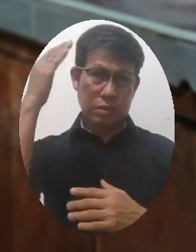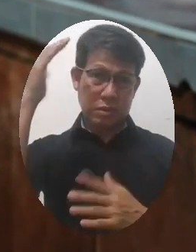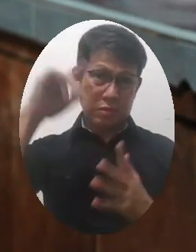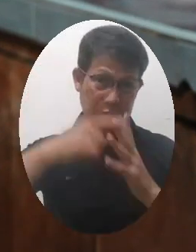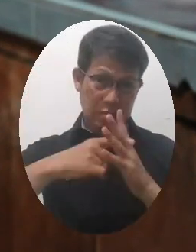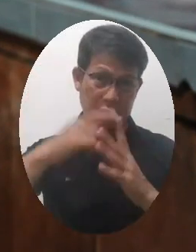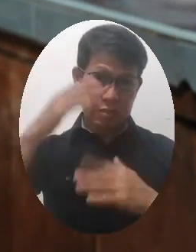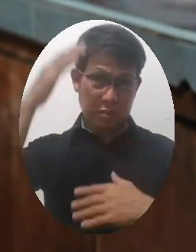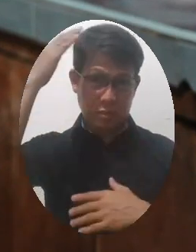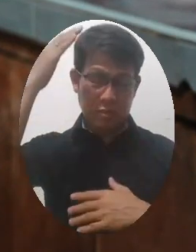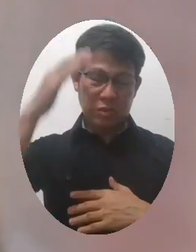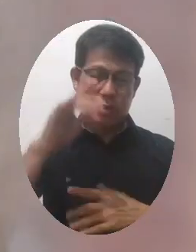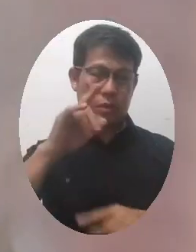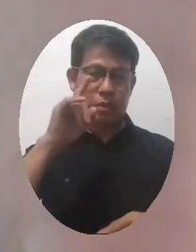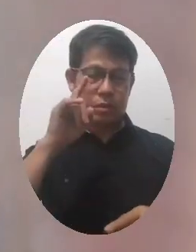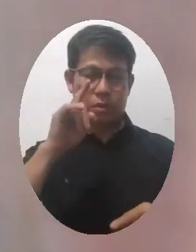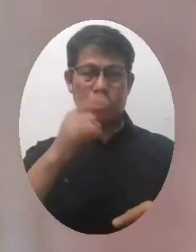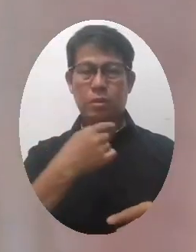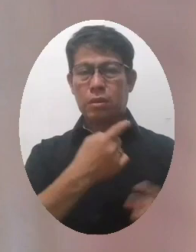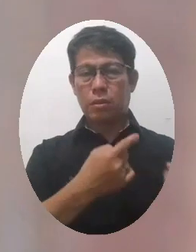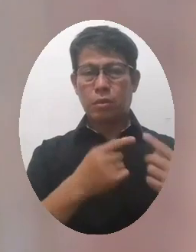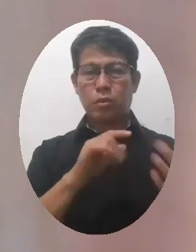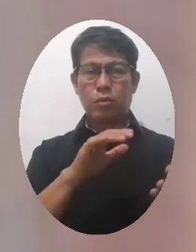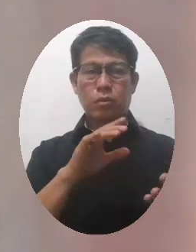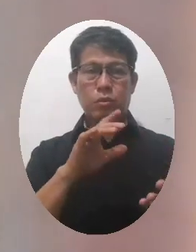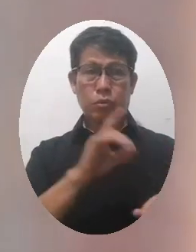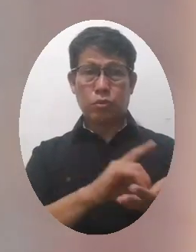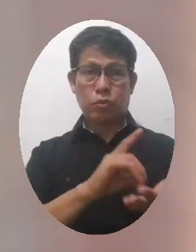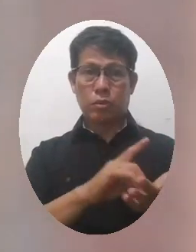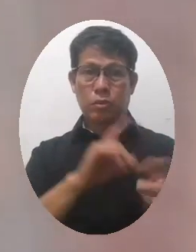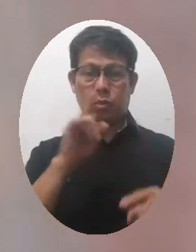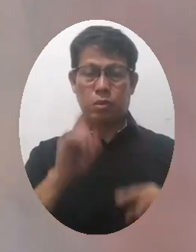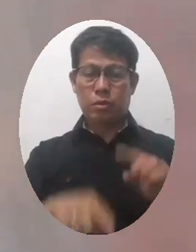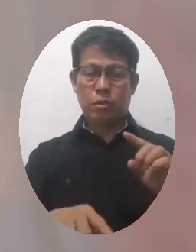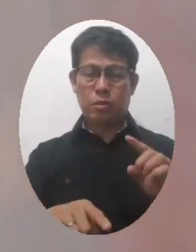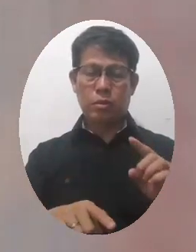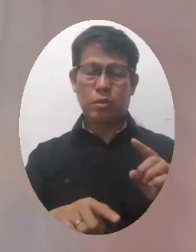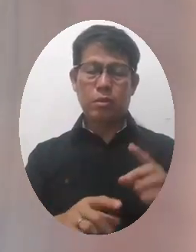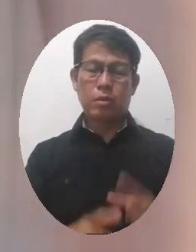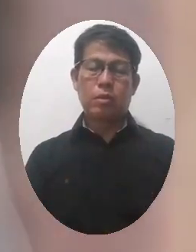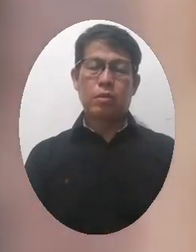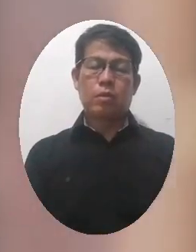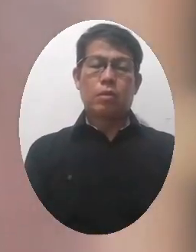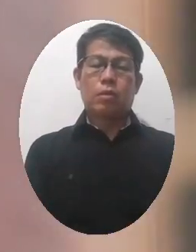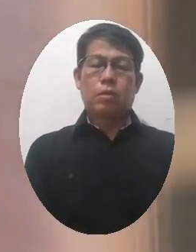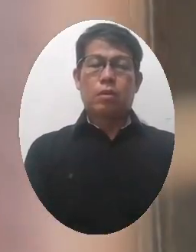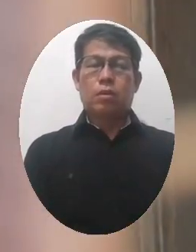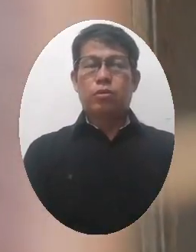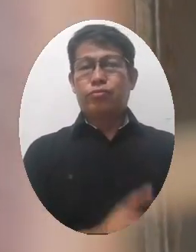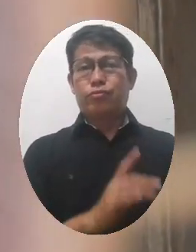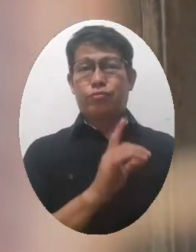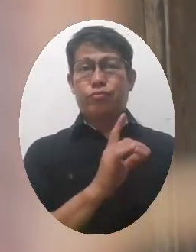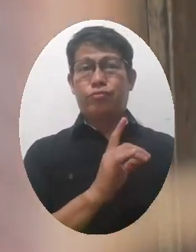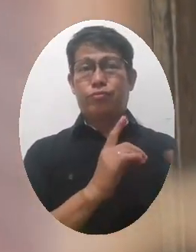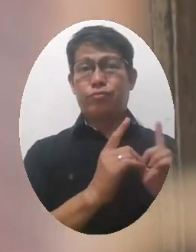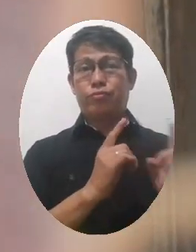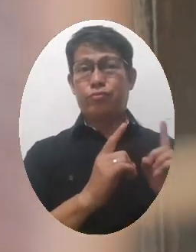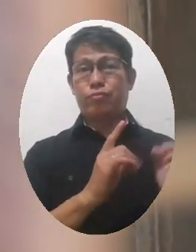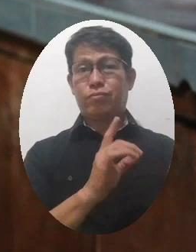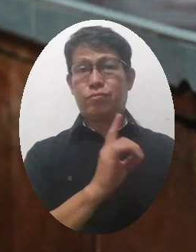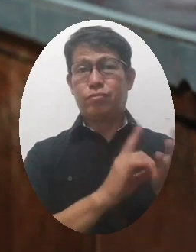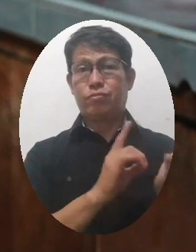nila hindi daw pwede. Nag-usap kaming mag-asawa na ganun nga. Kasi ina-interview ako ng